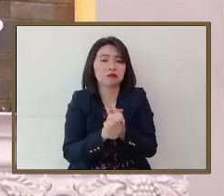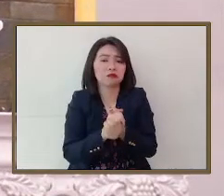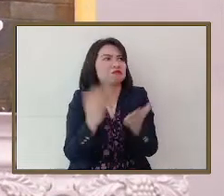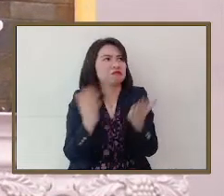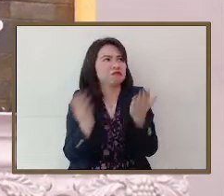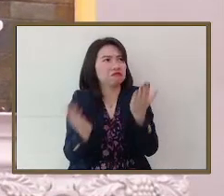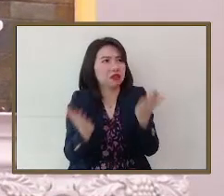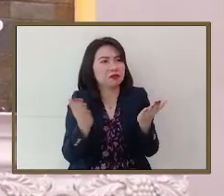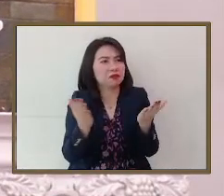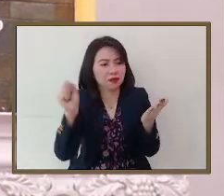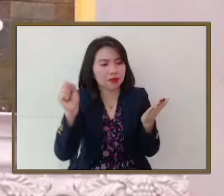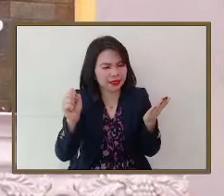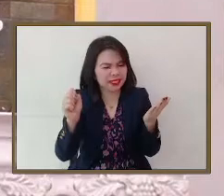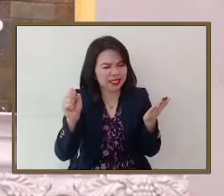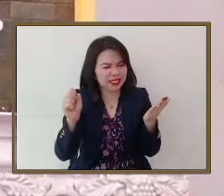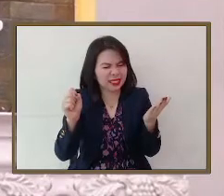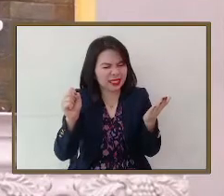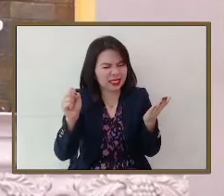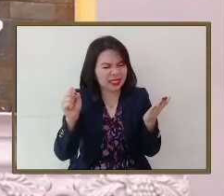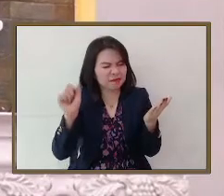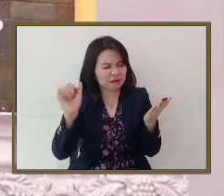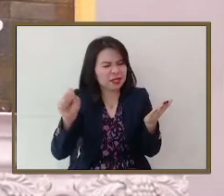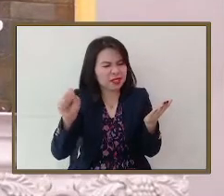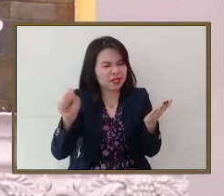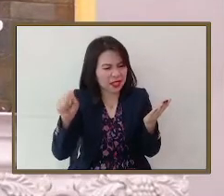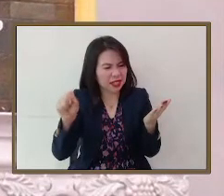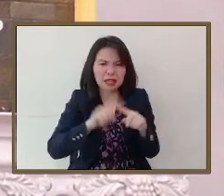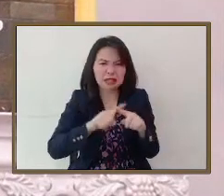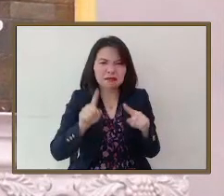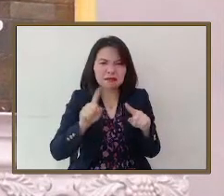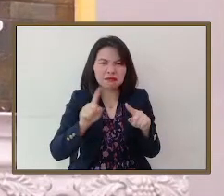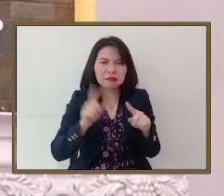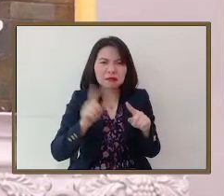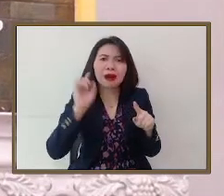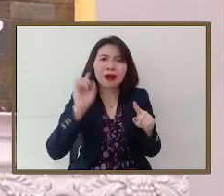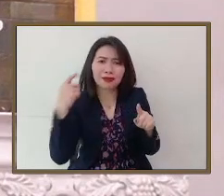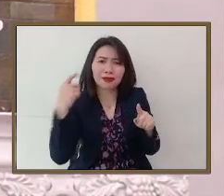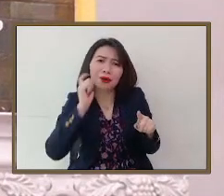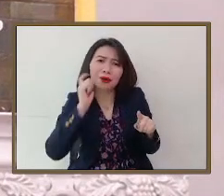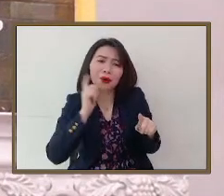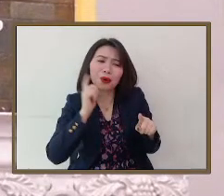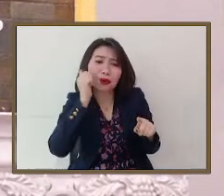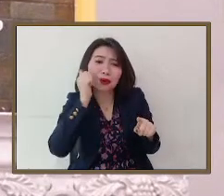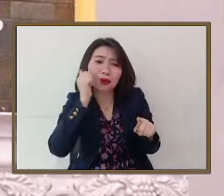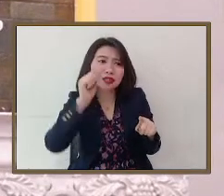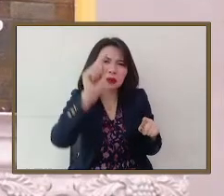Depende. Do you understand? Sino nag-i-interpret niyan para sa'yo?